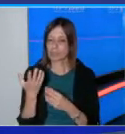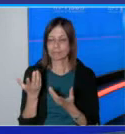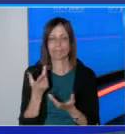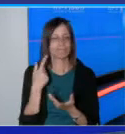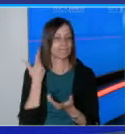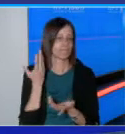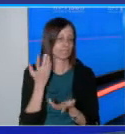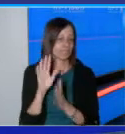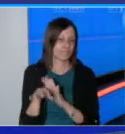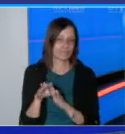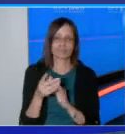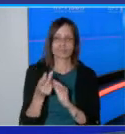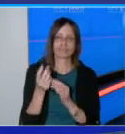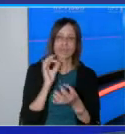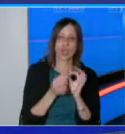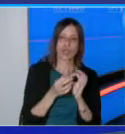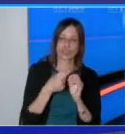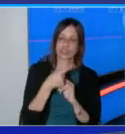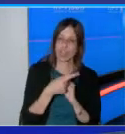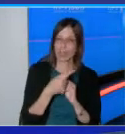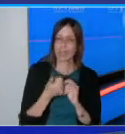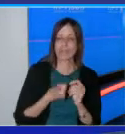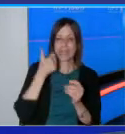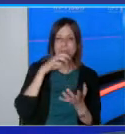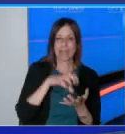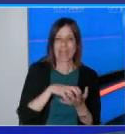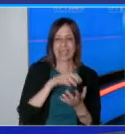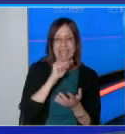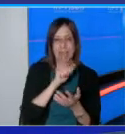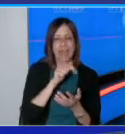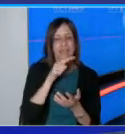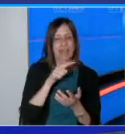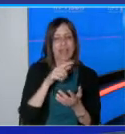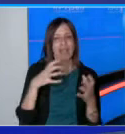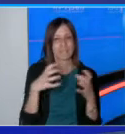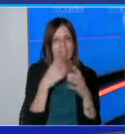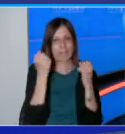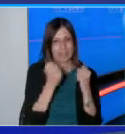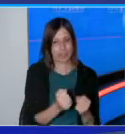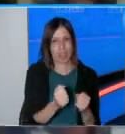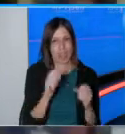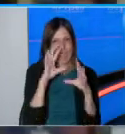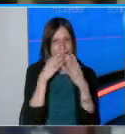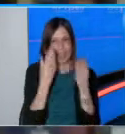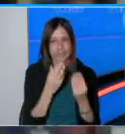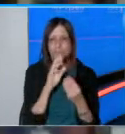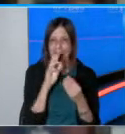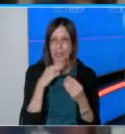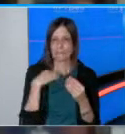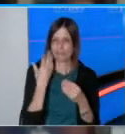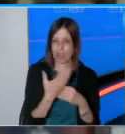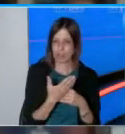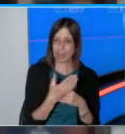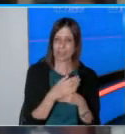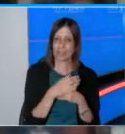עורך דין רידה ג'אבר, מנהל מרכז אמן, המרכז הערבי לחברה בטוחה. ערב טוב רידה, מה שלומך?